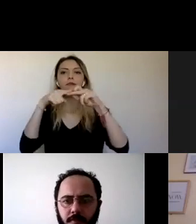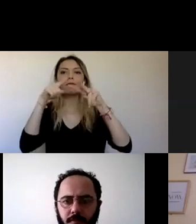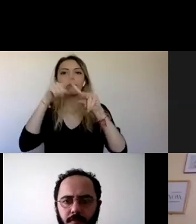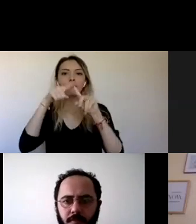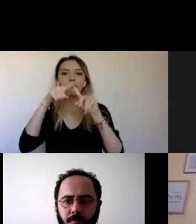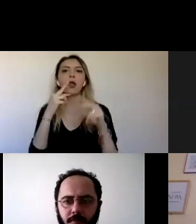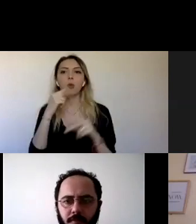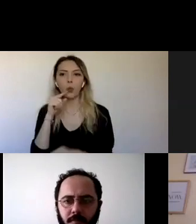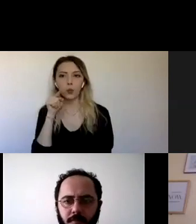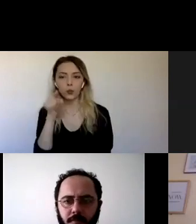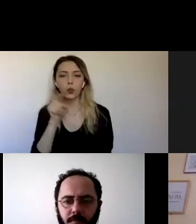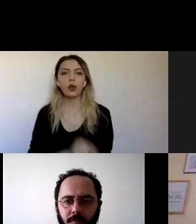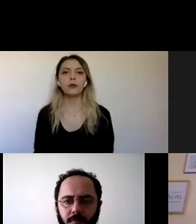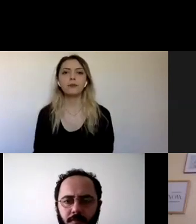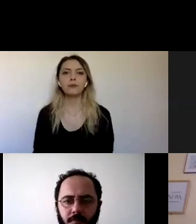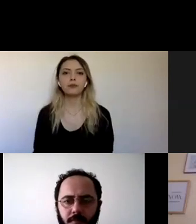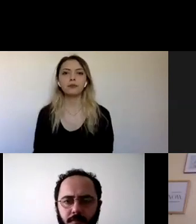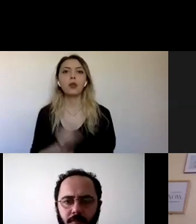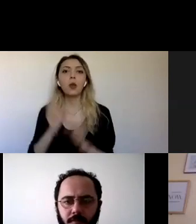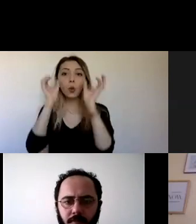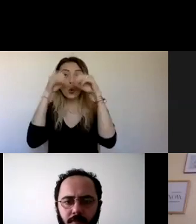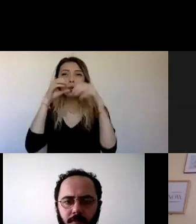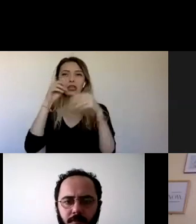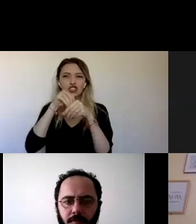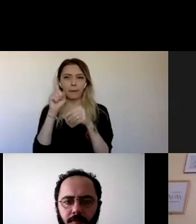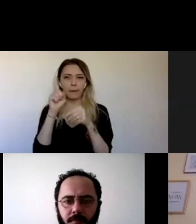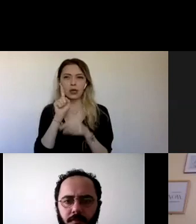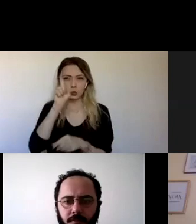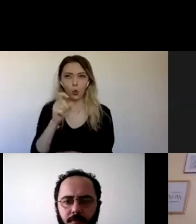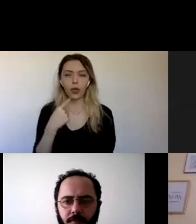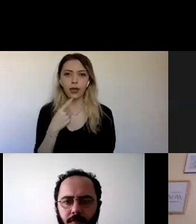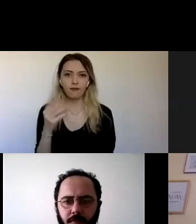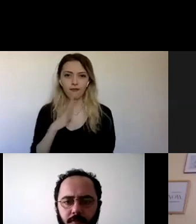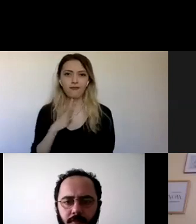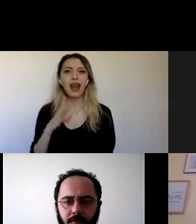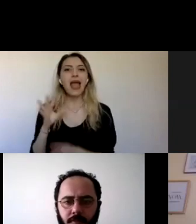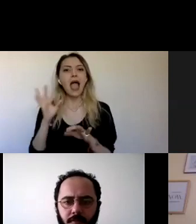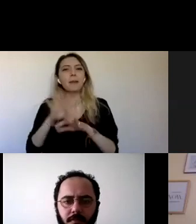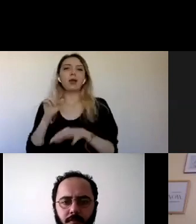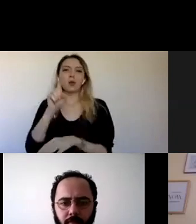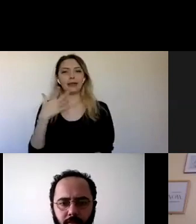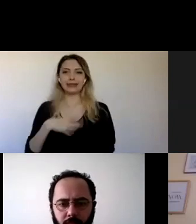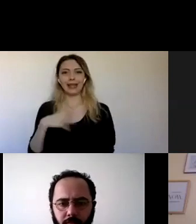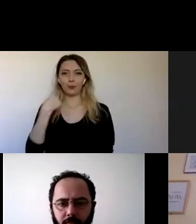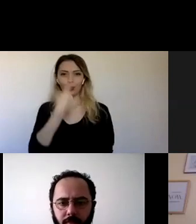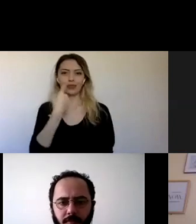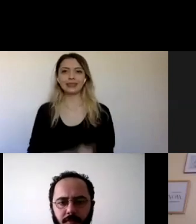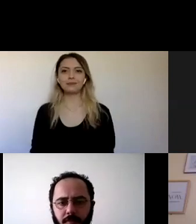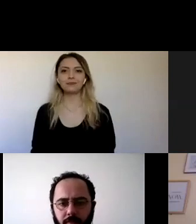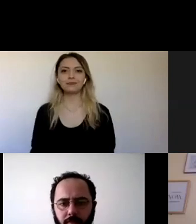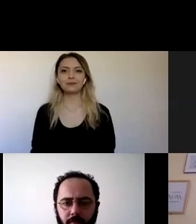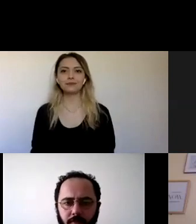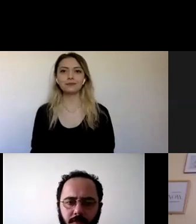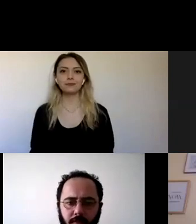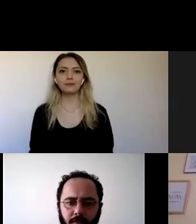Twitter'a geçiyorsun diye. Google'la ilgili bir soru geldi. Belki şu anda yanıtlamak daha iyi olabilir. İlgili konular kısmına da değinebilir